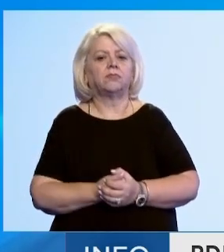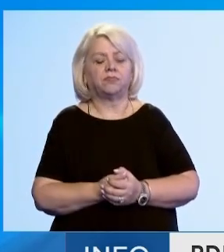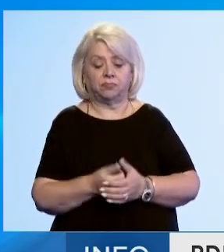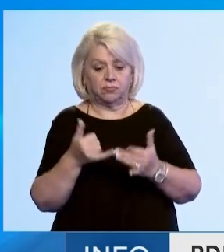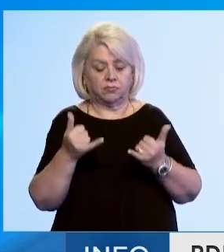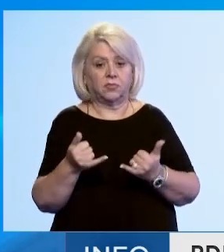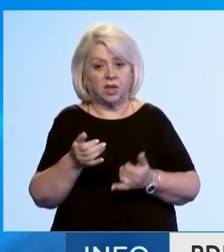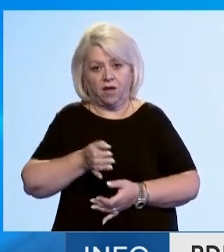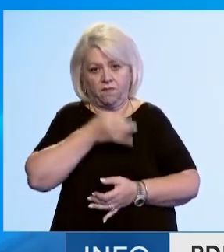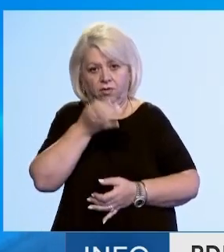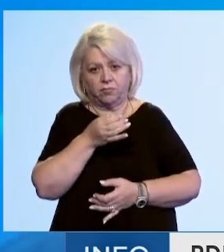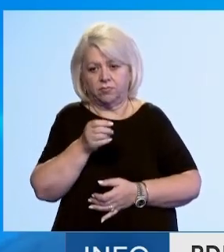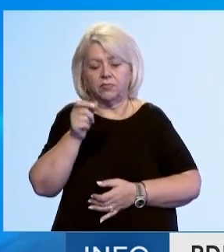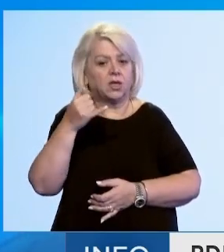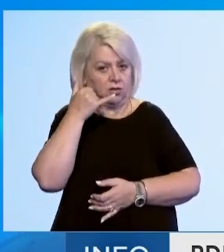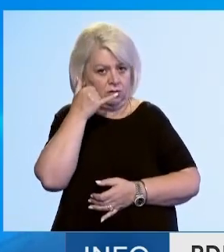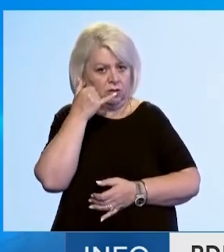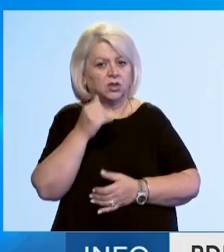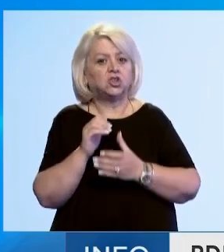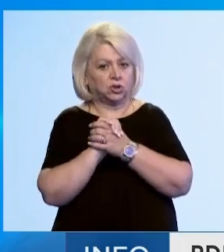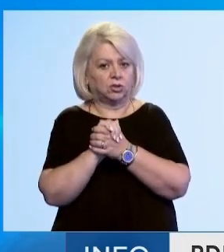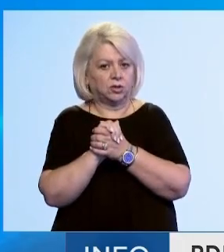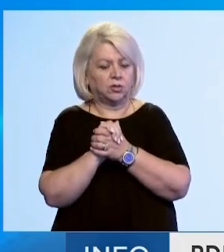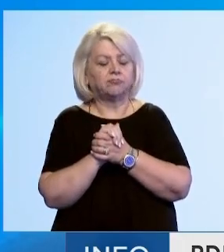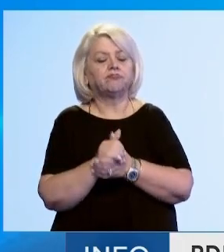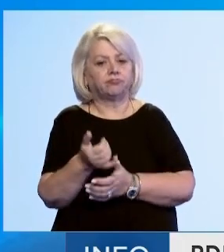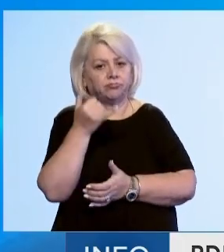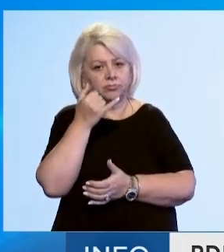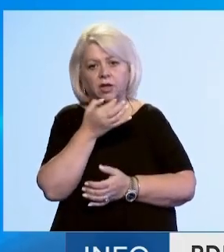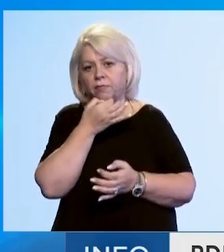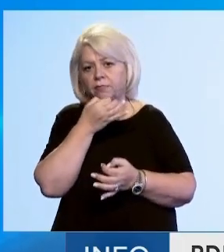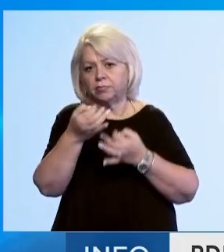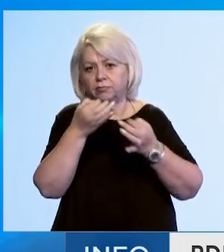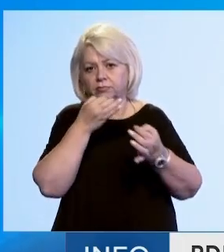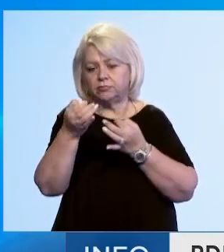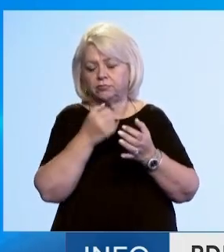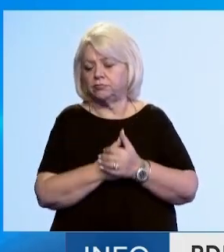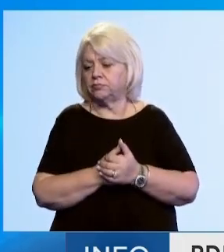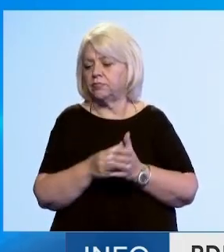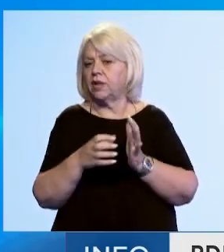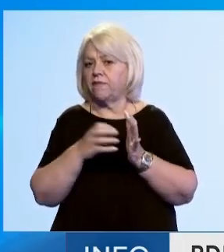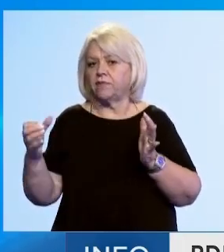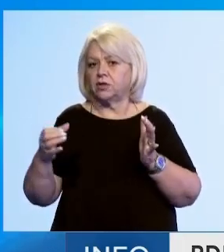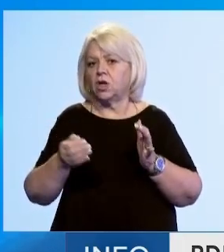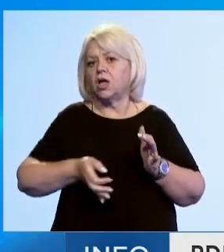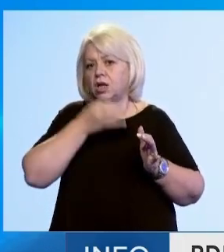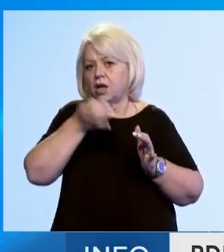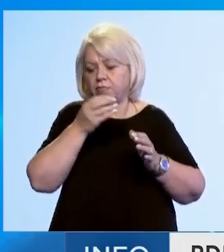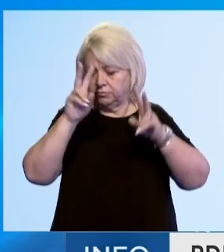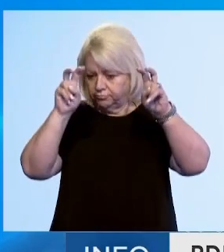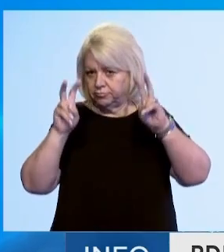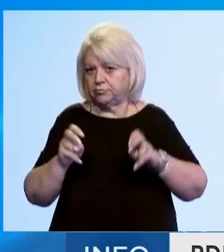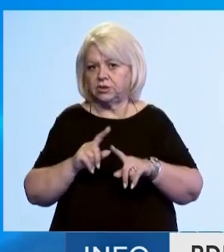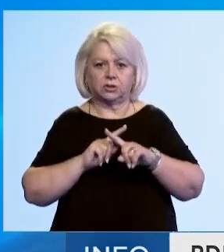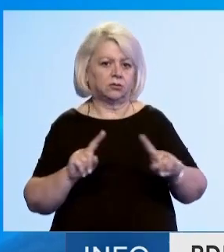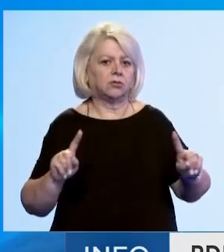sa po ta kemi zotin Zhitia në lidhje, ne do të kyçim drejt për drejt për të marrë informacionet e fundit. Do të vazhdojmë rrjedhën e edicionit me